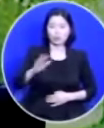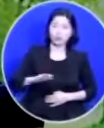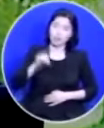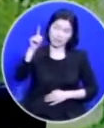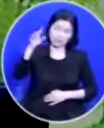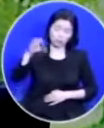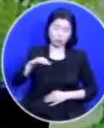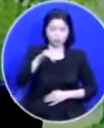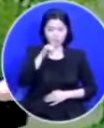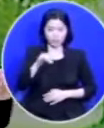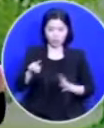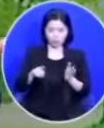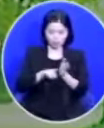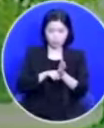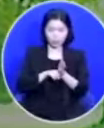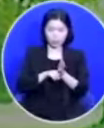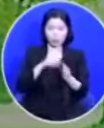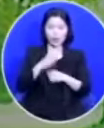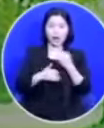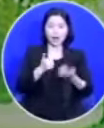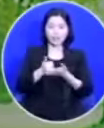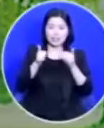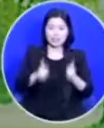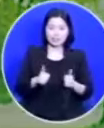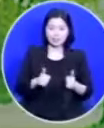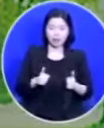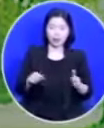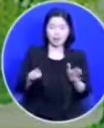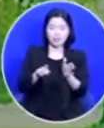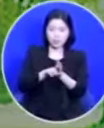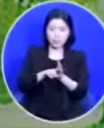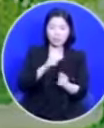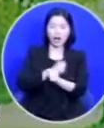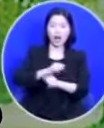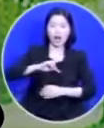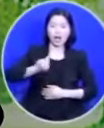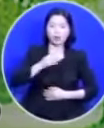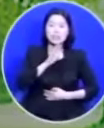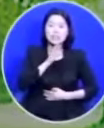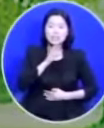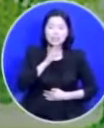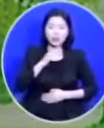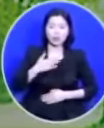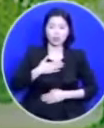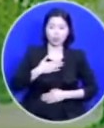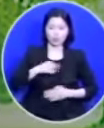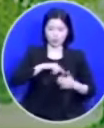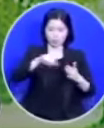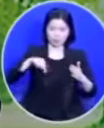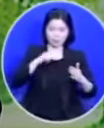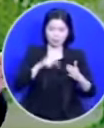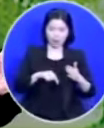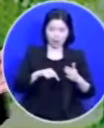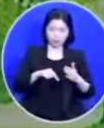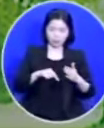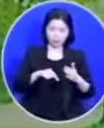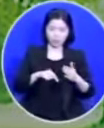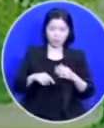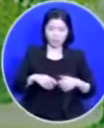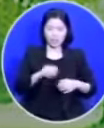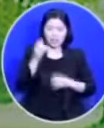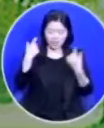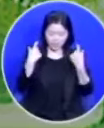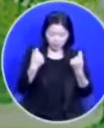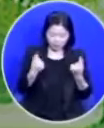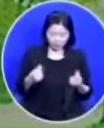있다고 믿고 하나님의 심판을 믿는다고 하면서도 실제로는 우리 마음이 여전히 흔들리는 거